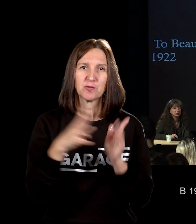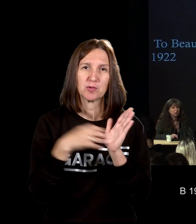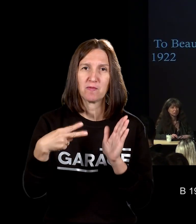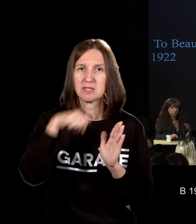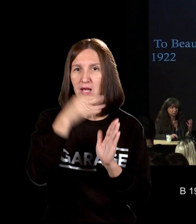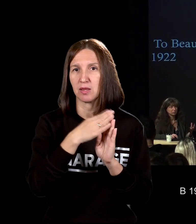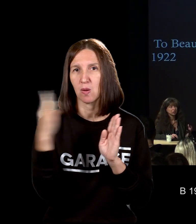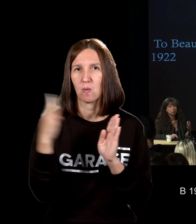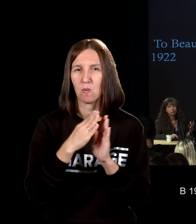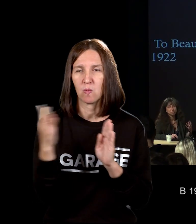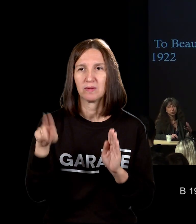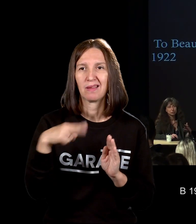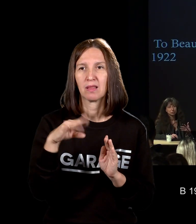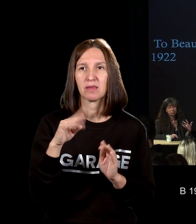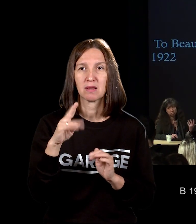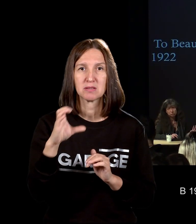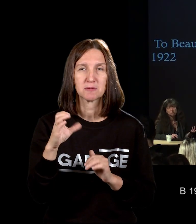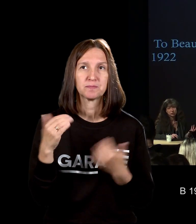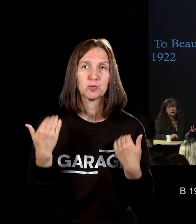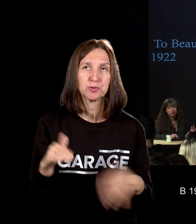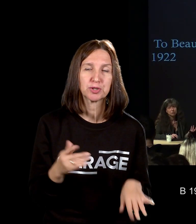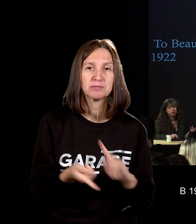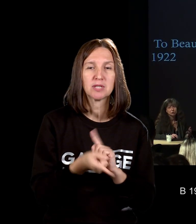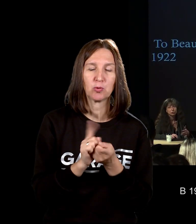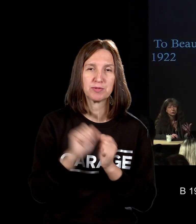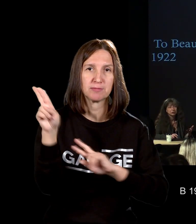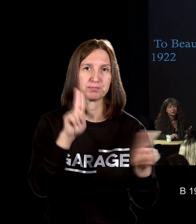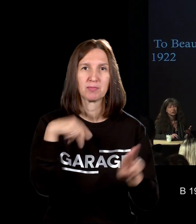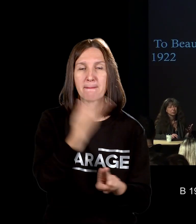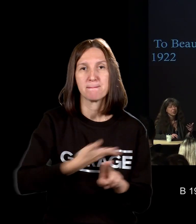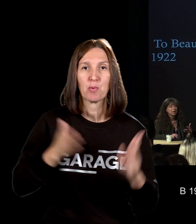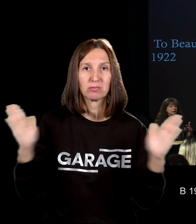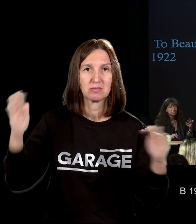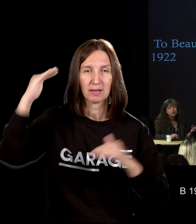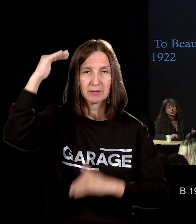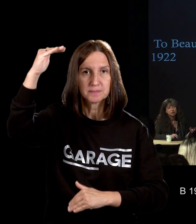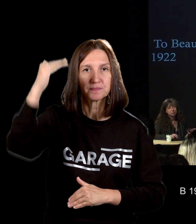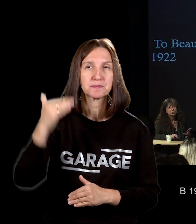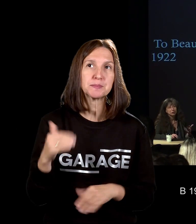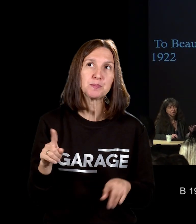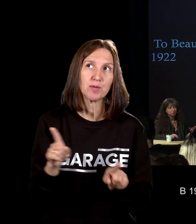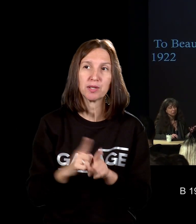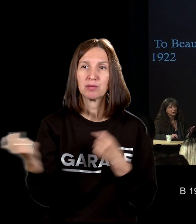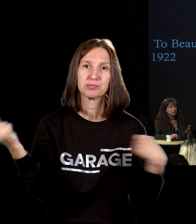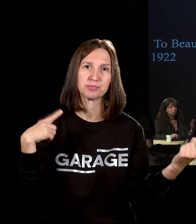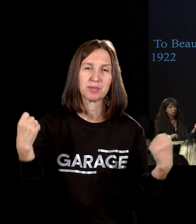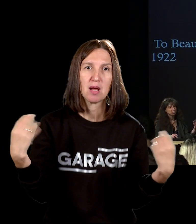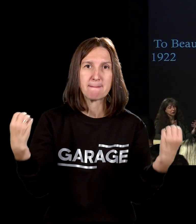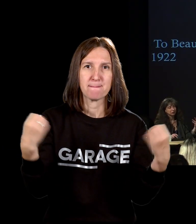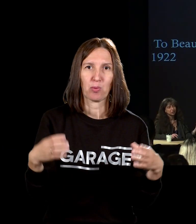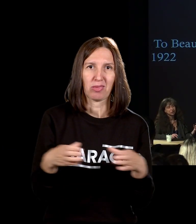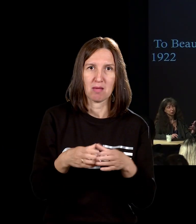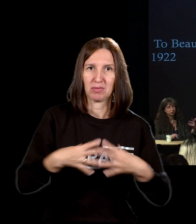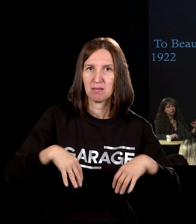занимается, становится вот таким вот портретистом, прежде всего, портретистом светским и богемным. Себя